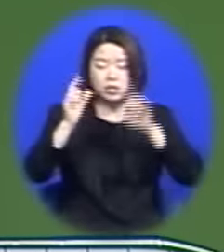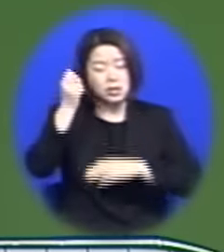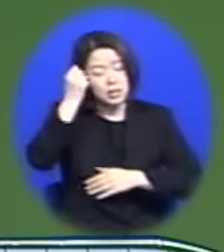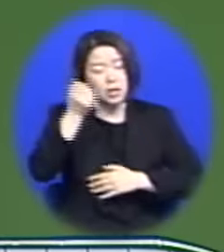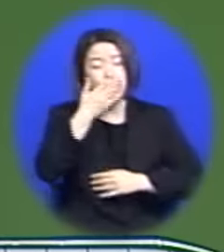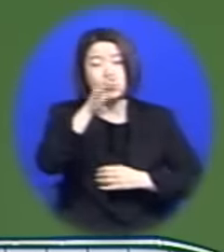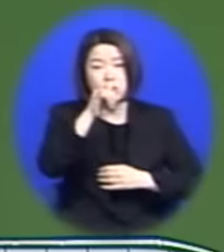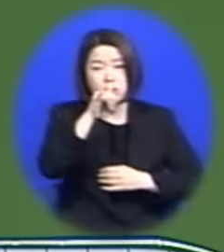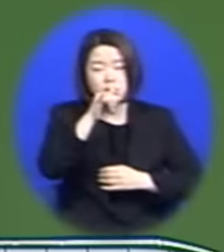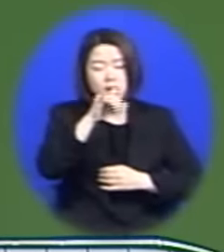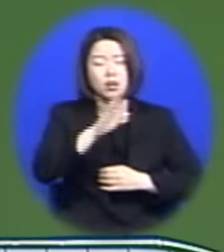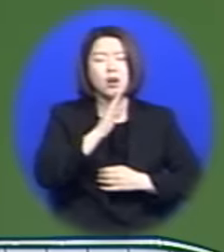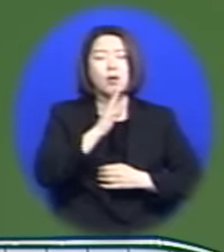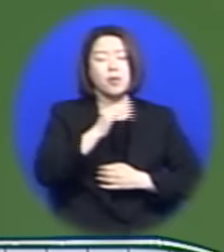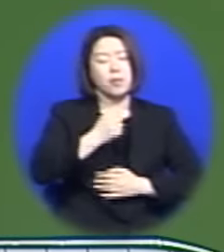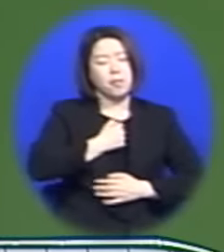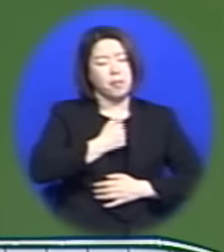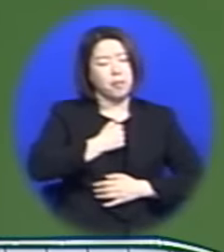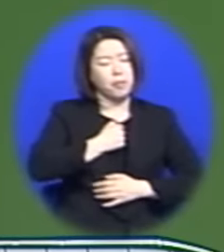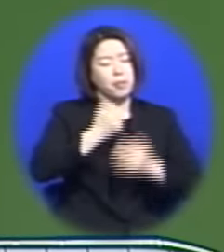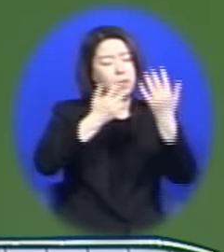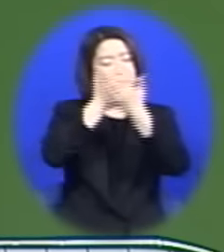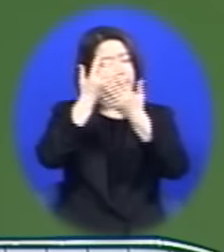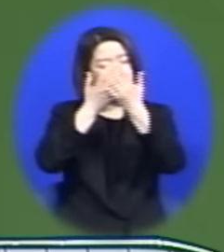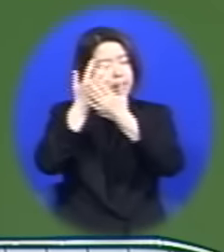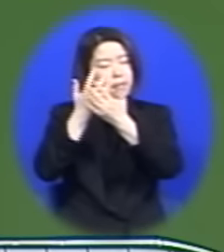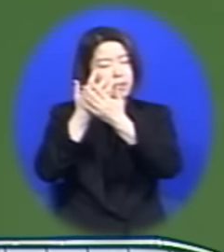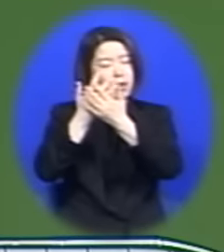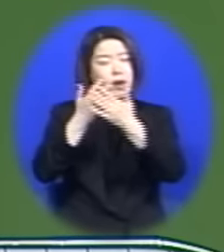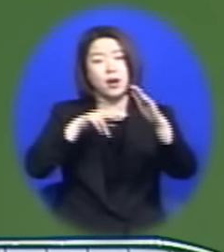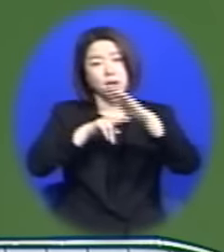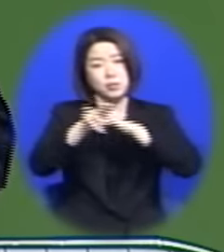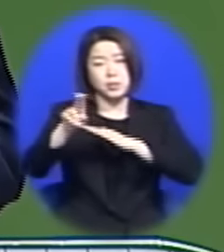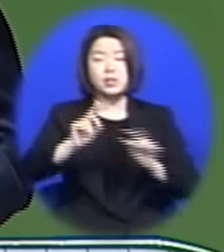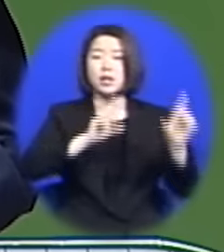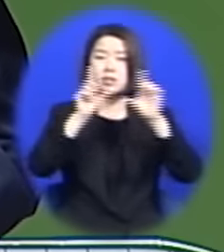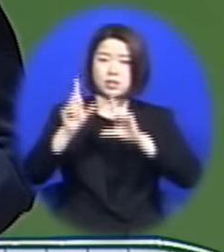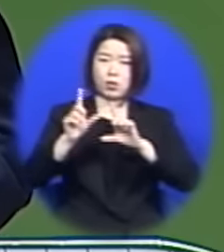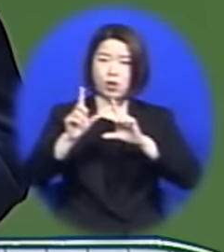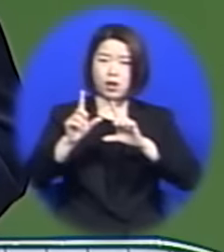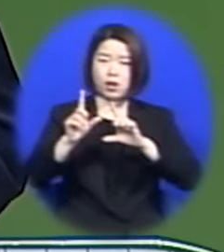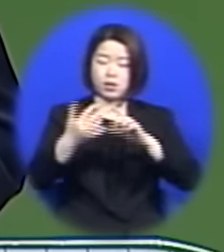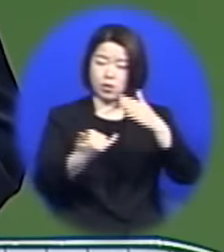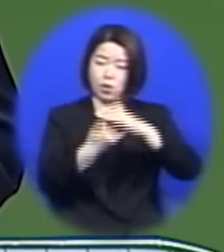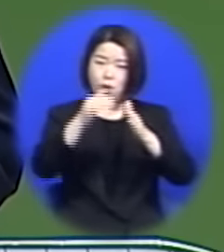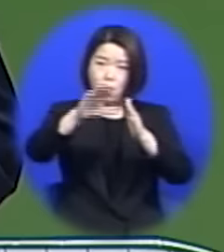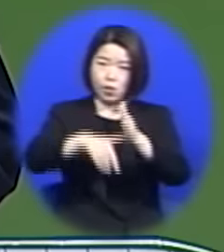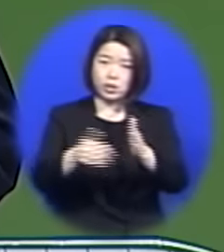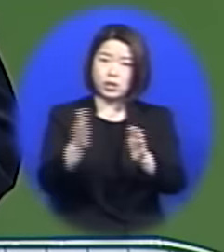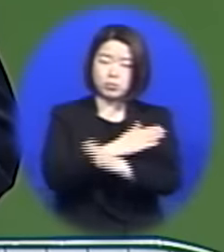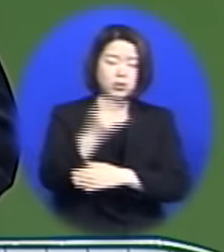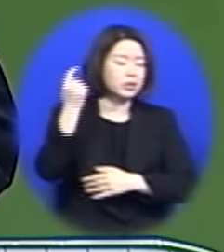있을지 정말 막막한 진짜 피난 생활을 저는 어릴 때부터